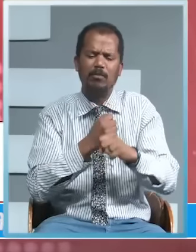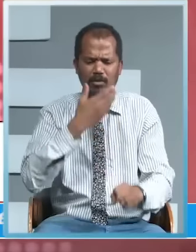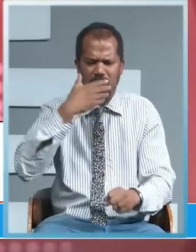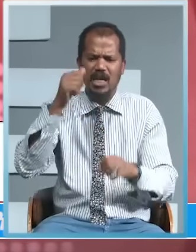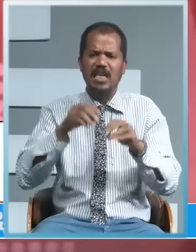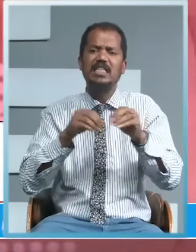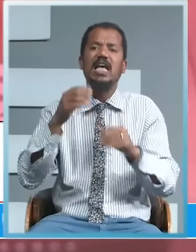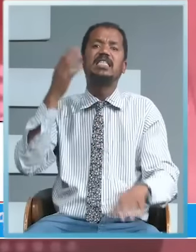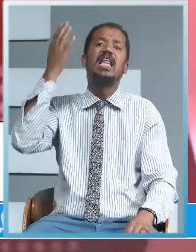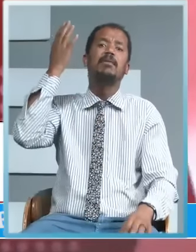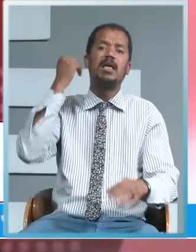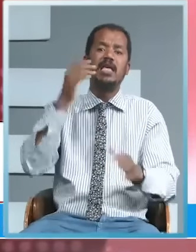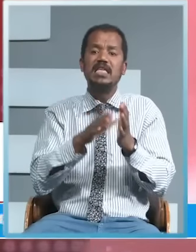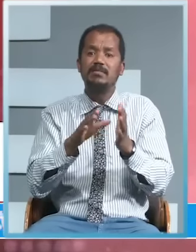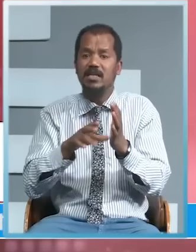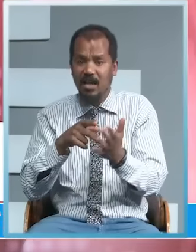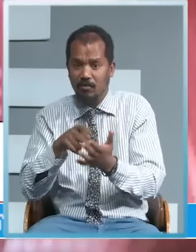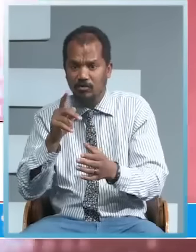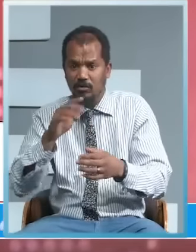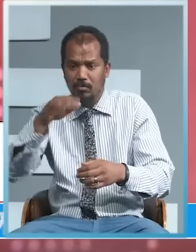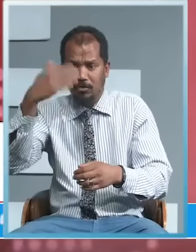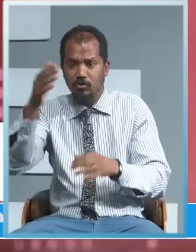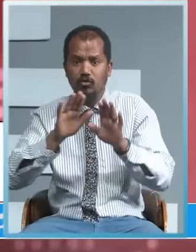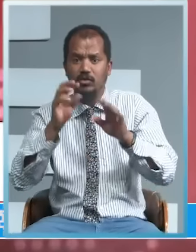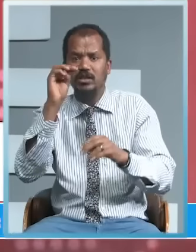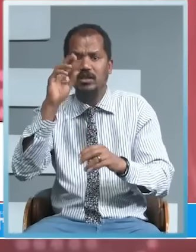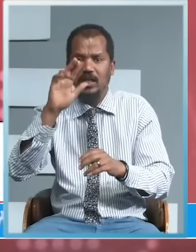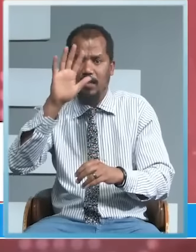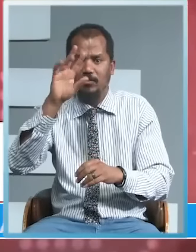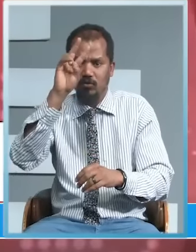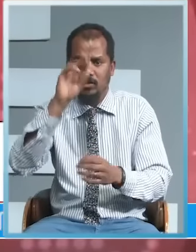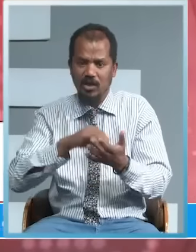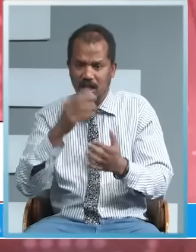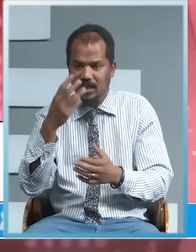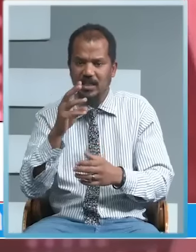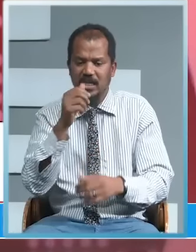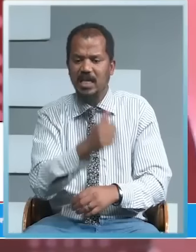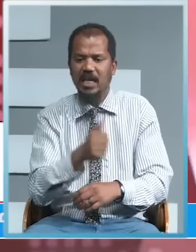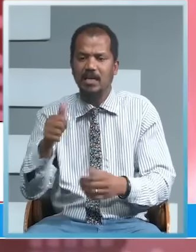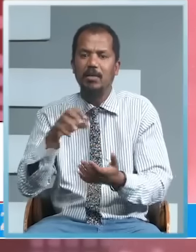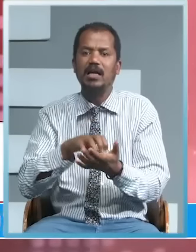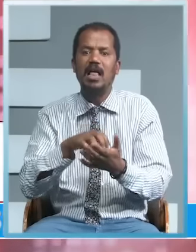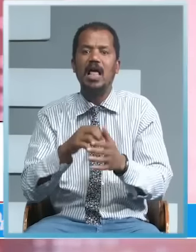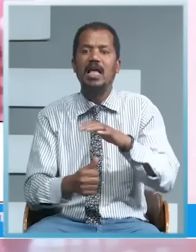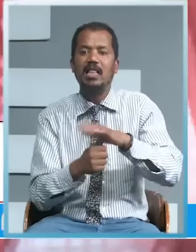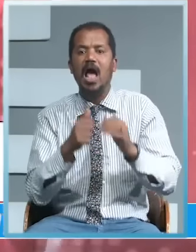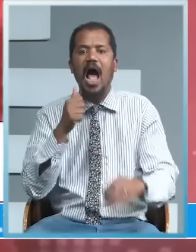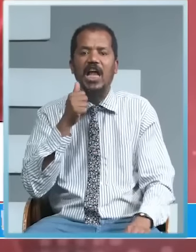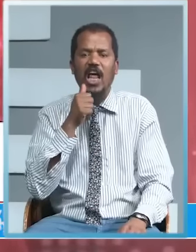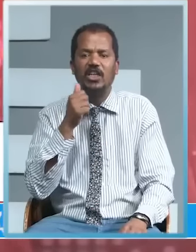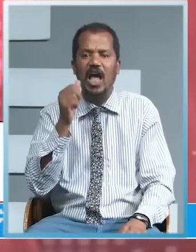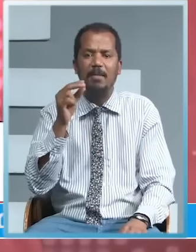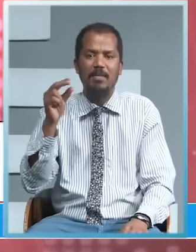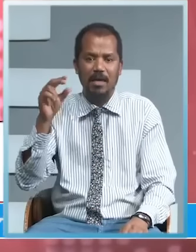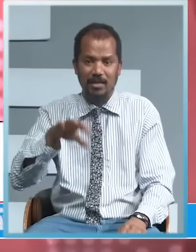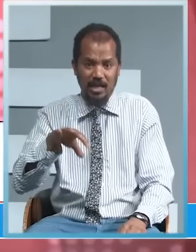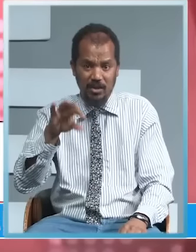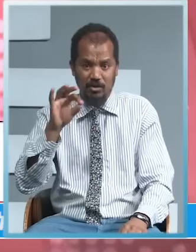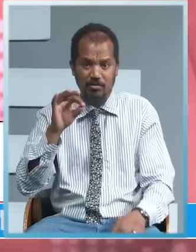የተሻለ እንቅስቃሴ ለነበራቸው ግብር ከፋዮች በመጪው እሁድ ጥር 5 2016 የአዲስ አበባ ከተማ ከንቲባ አዳነች አበቤ